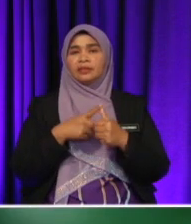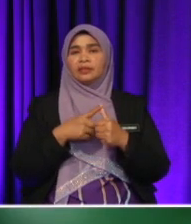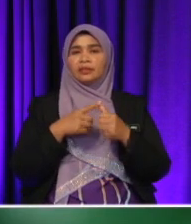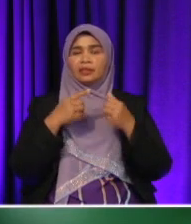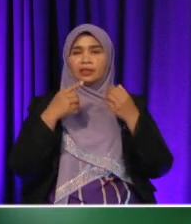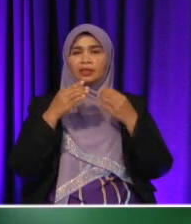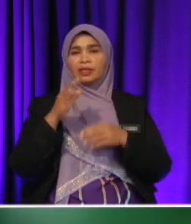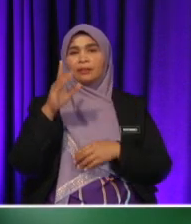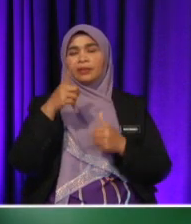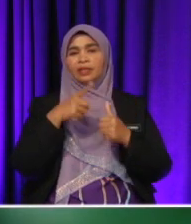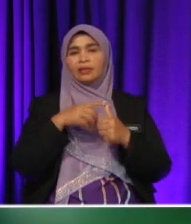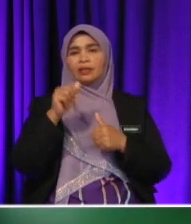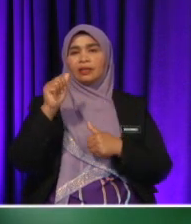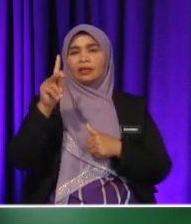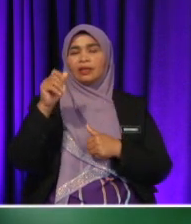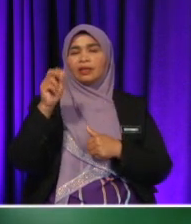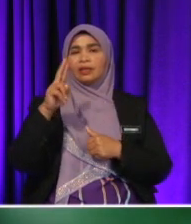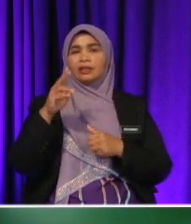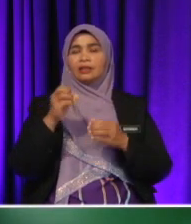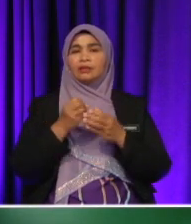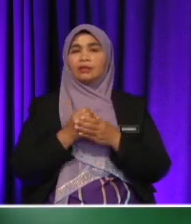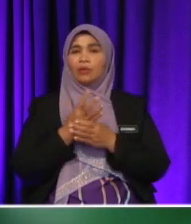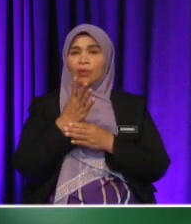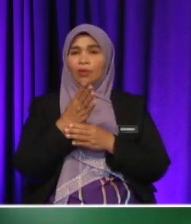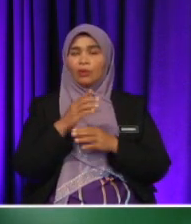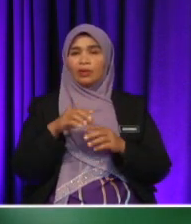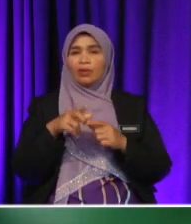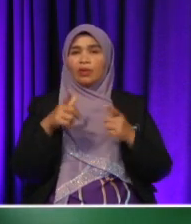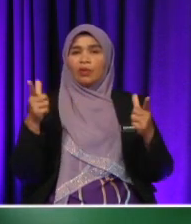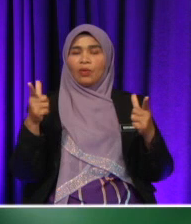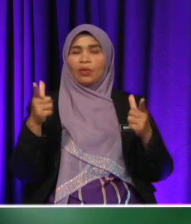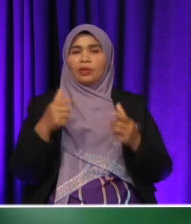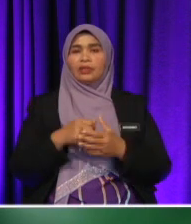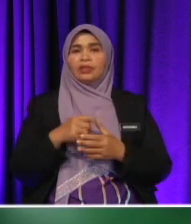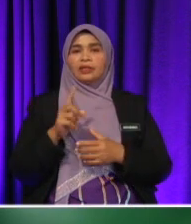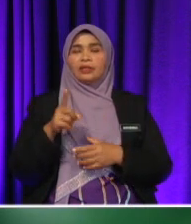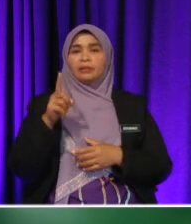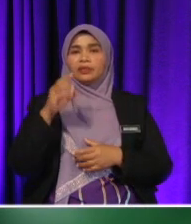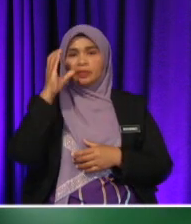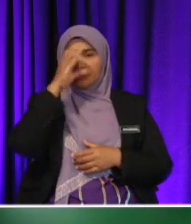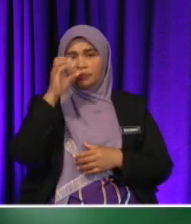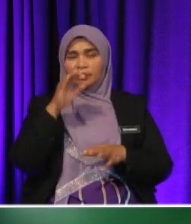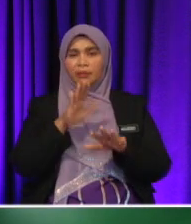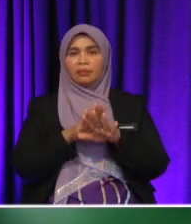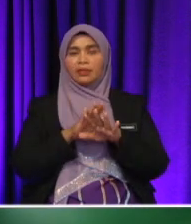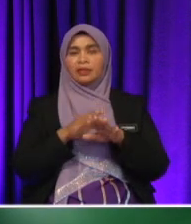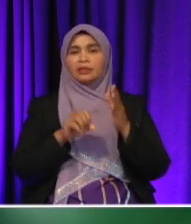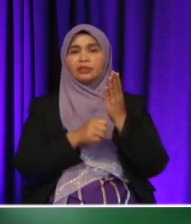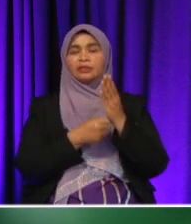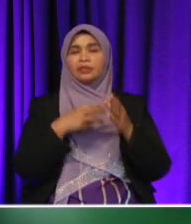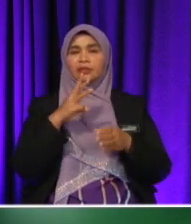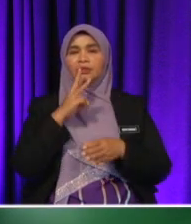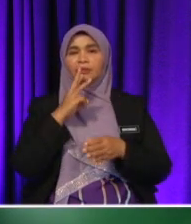tumbuh meluas dan hanya ada banyak dalam tanaman Musi sebab dipenuhi banyak sumber air kalau